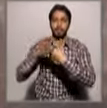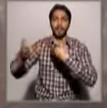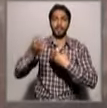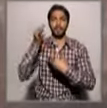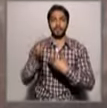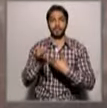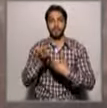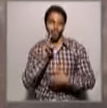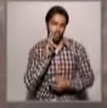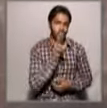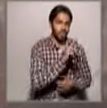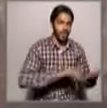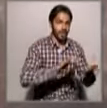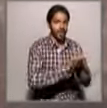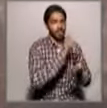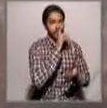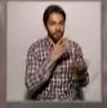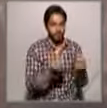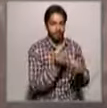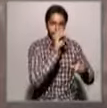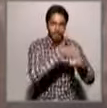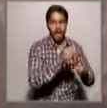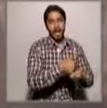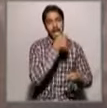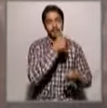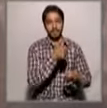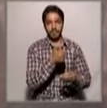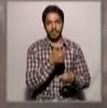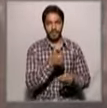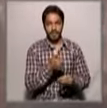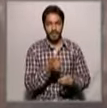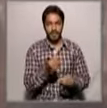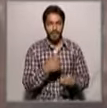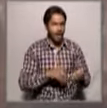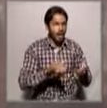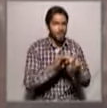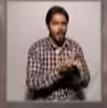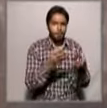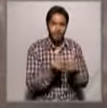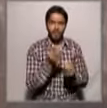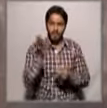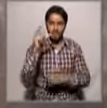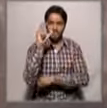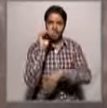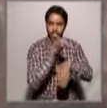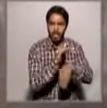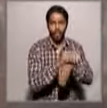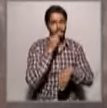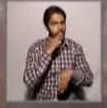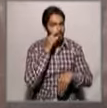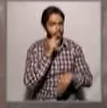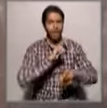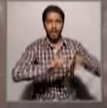تنتشلك مما أنت فيه، تعينك على طاعة الله عز وجل، تقربك من الله سبحانه وتعالى، تذكرك بالله عز وجل. لكن لا